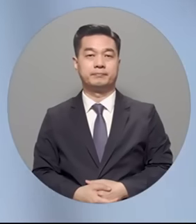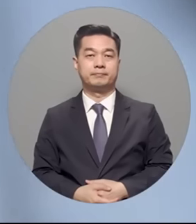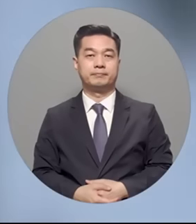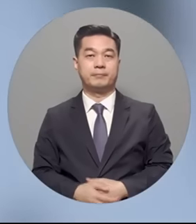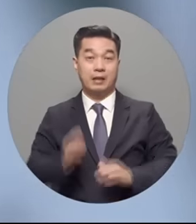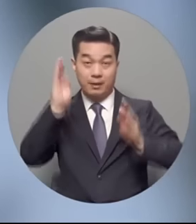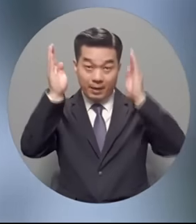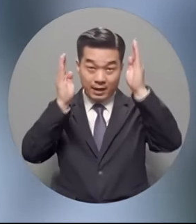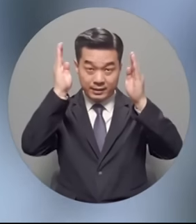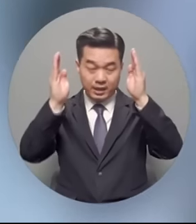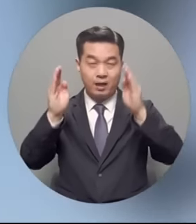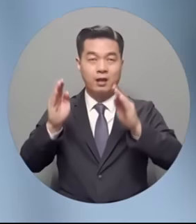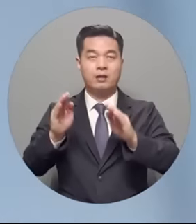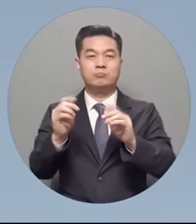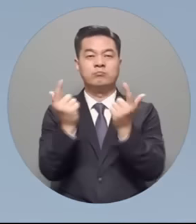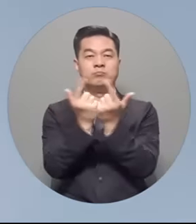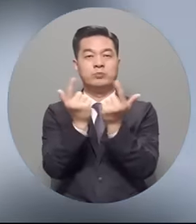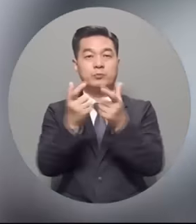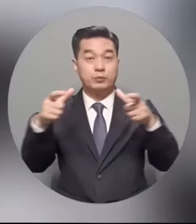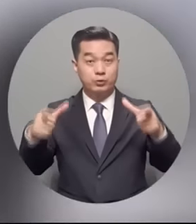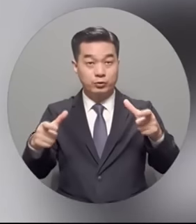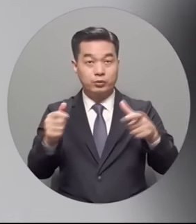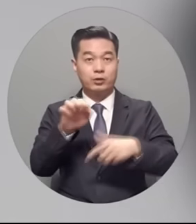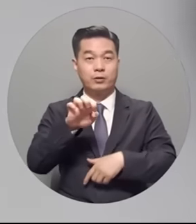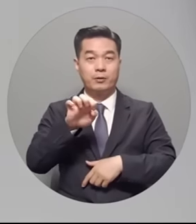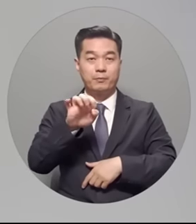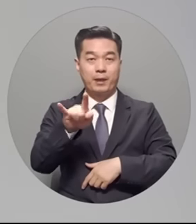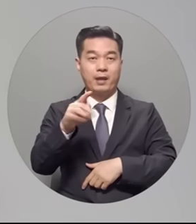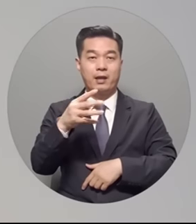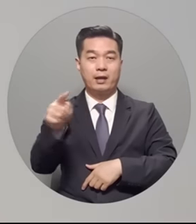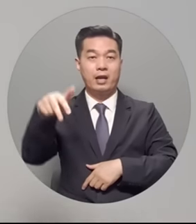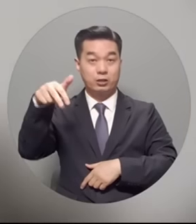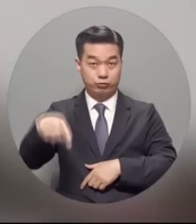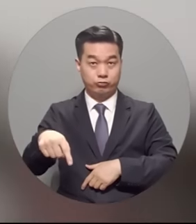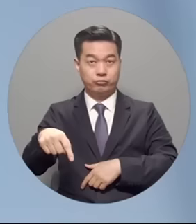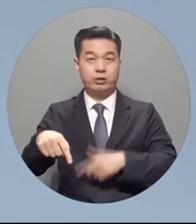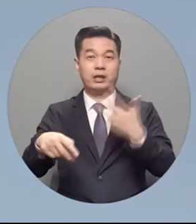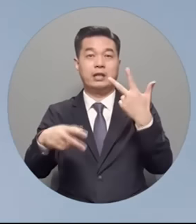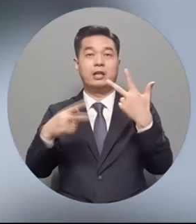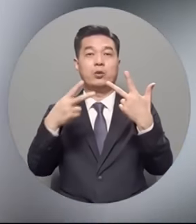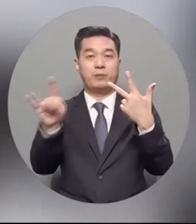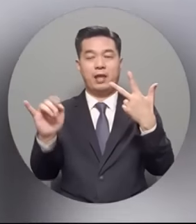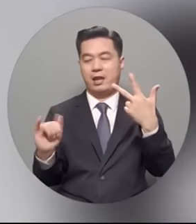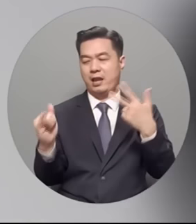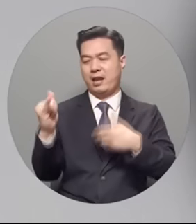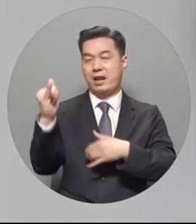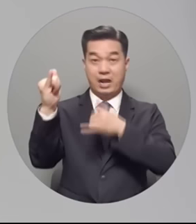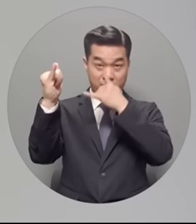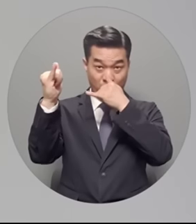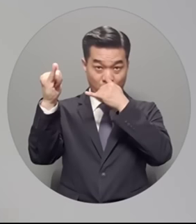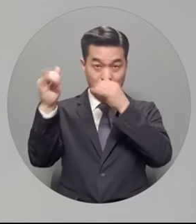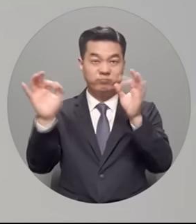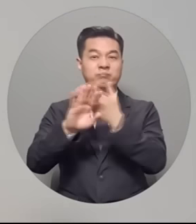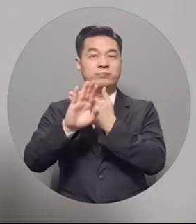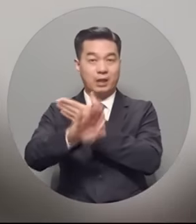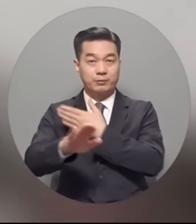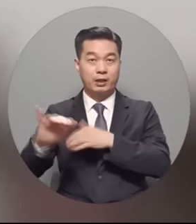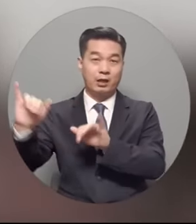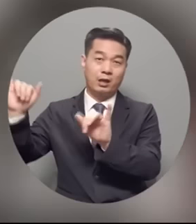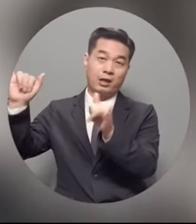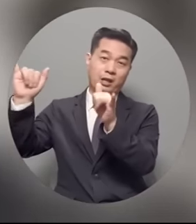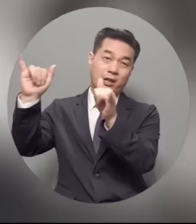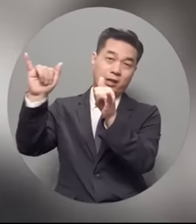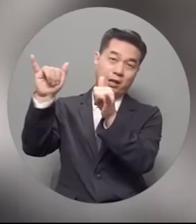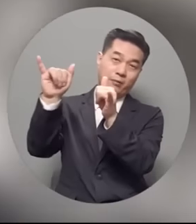말레이시아 북부 페라주의 해군기지에서 헬기 7대가 동시에 날아오릅니다. 잠시 뒤 한 헬기가 다른 헬기로